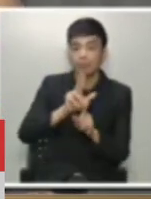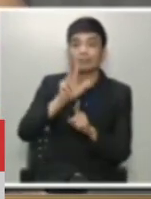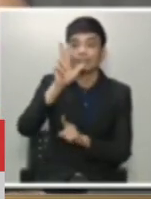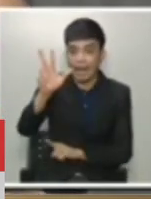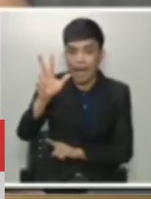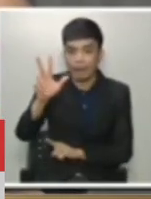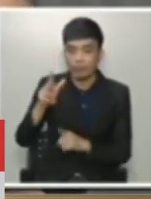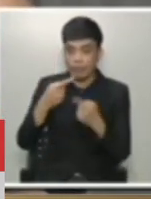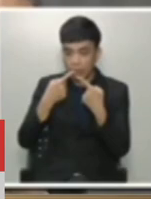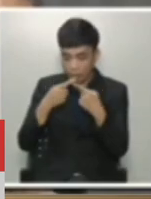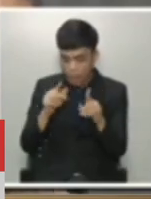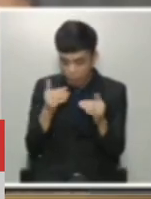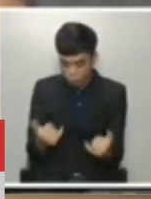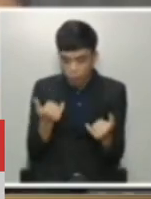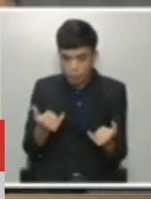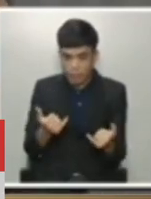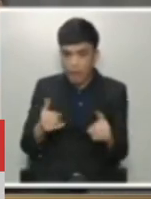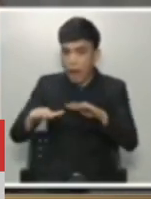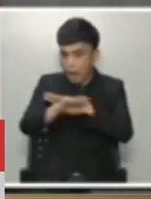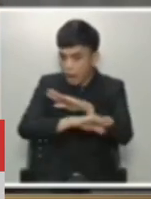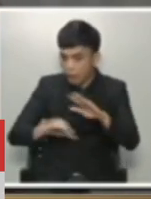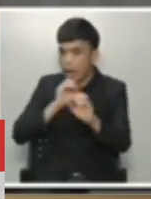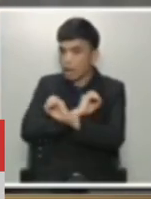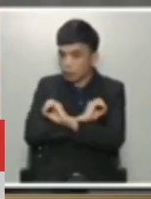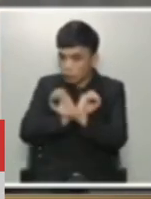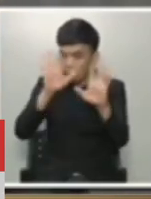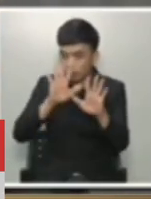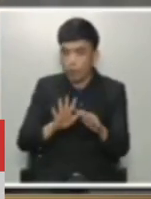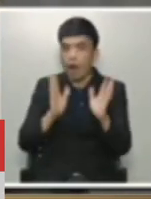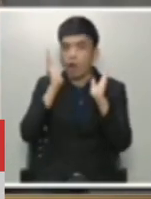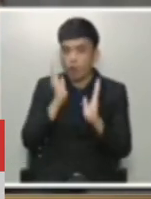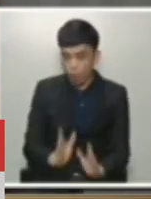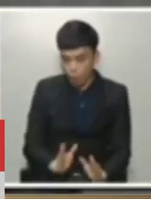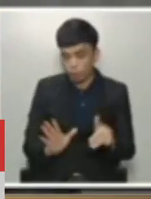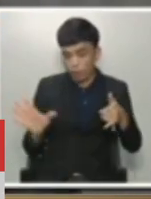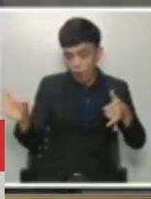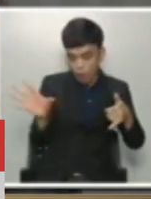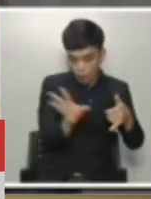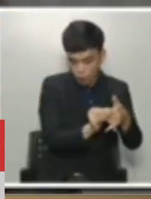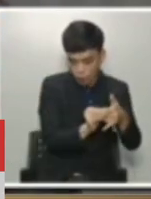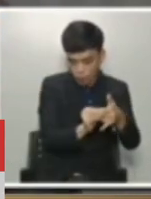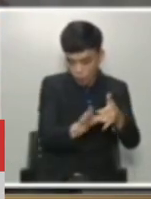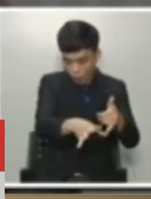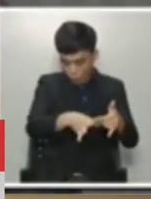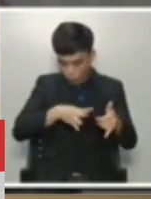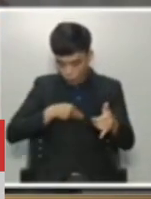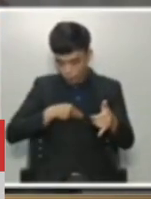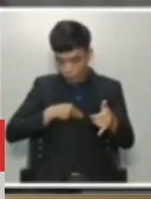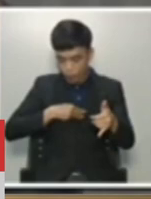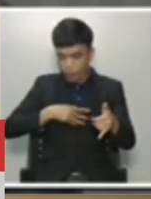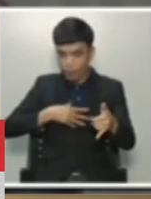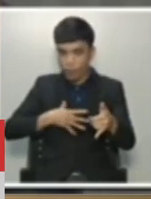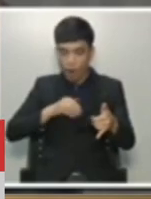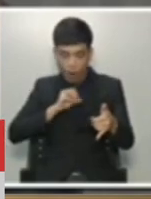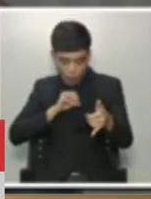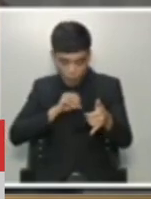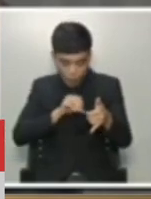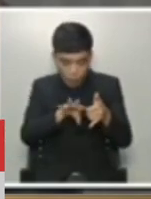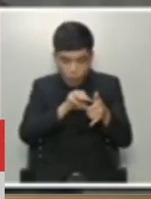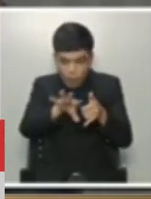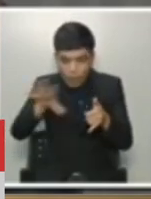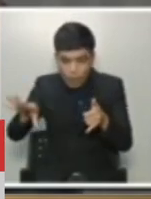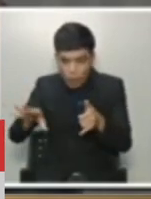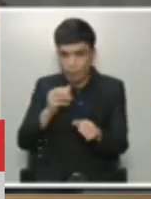จากคนสู่คนเป็นระดับกลุ่มอาจจะไม่ใหญ่ถ้ากลุ่มไม่ใหญ่เนี่ยอย่างน้อยต้องระดับ4ครับ